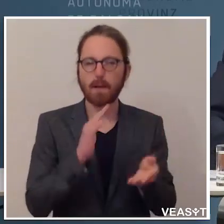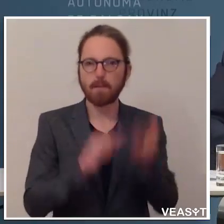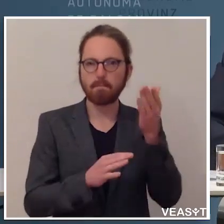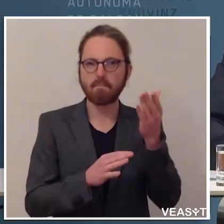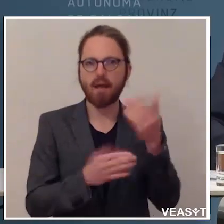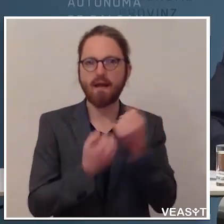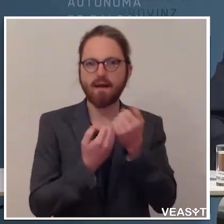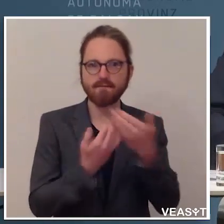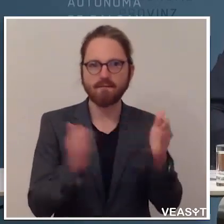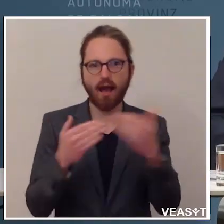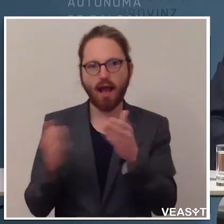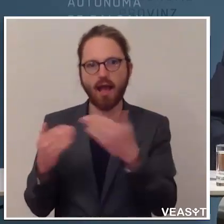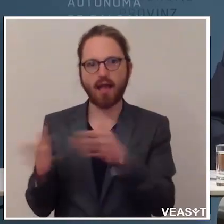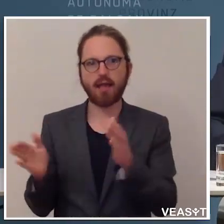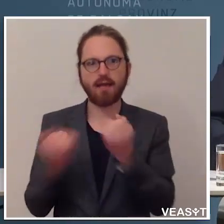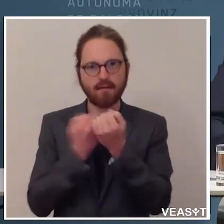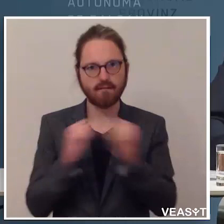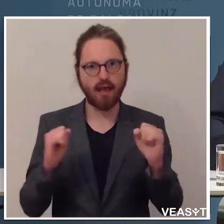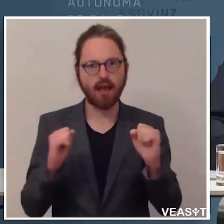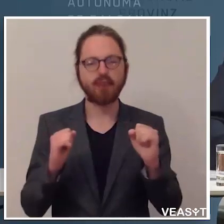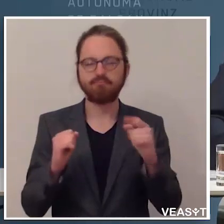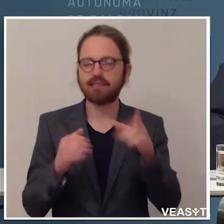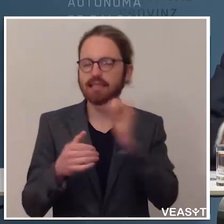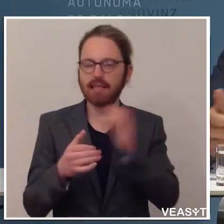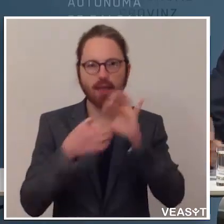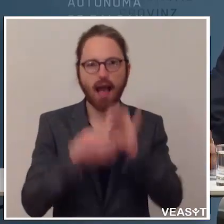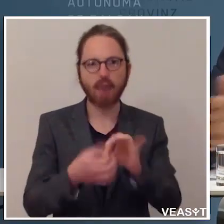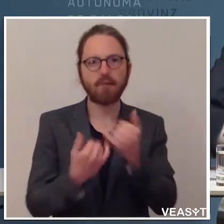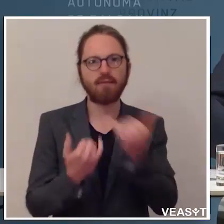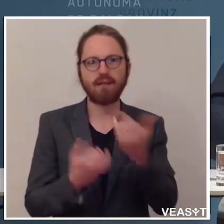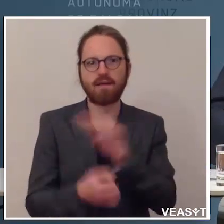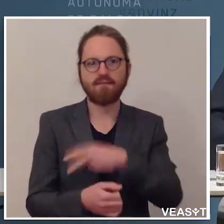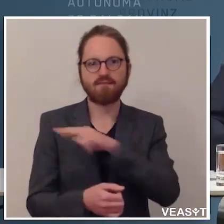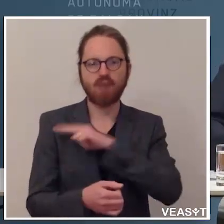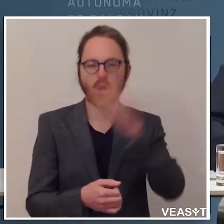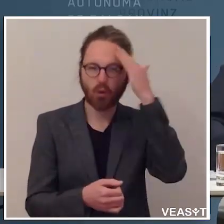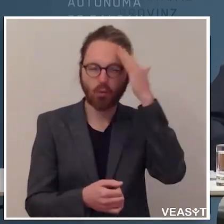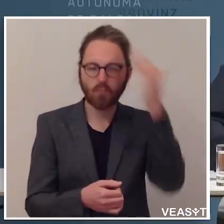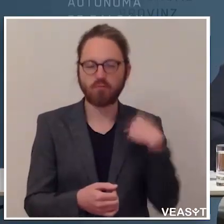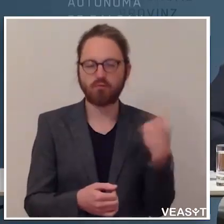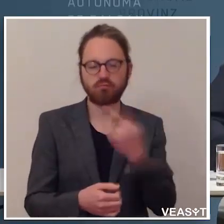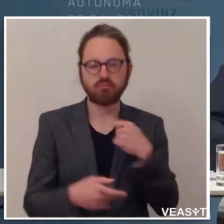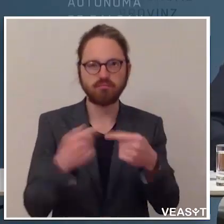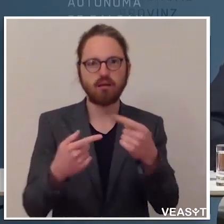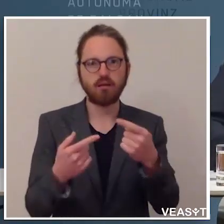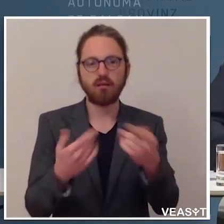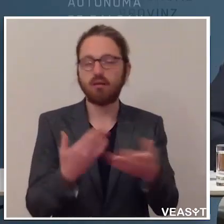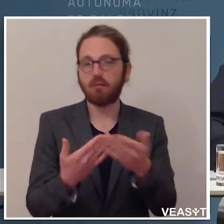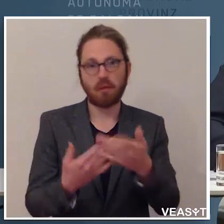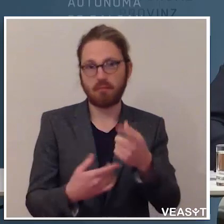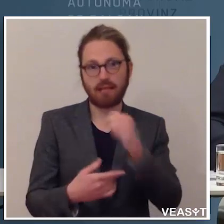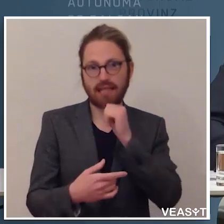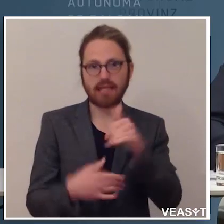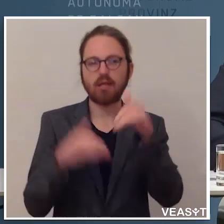genau davon ab, wie verantwortungsbewusst wir vorgehen. Sonst müssten allenfalls dann wieder restriktivere